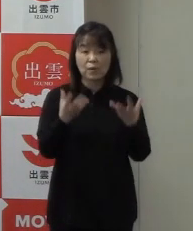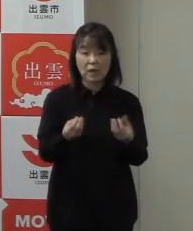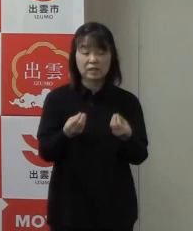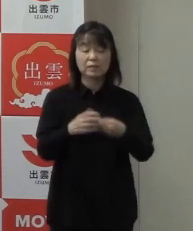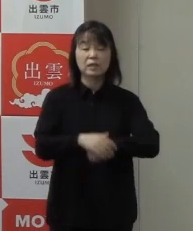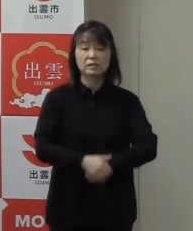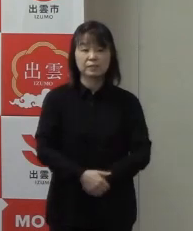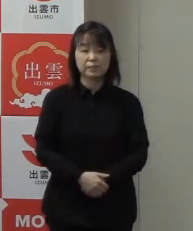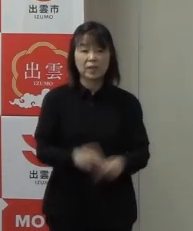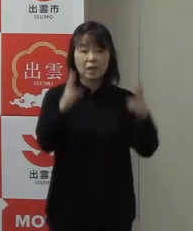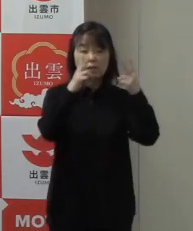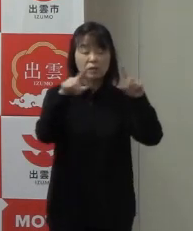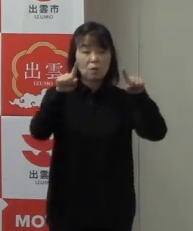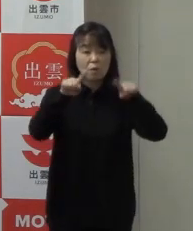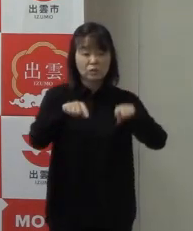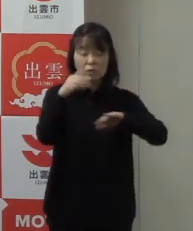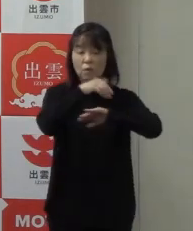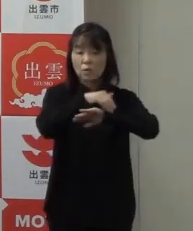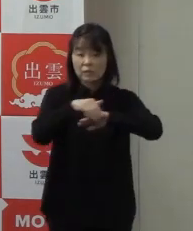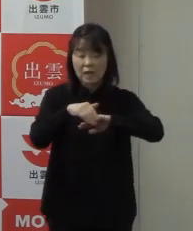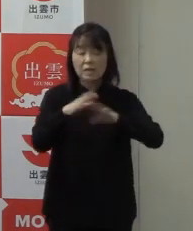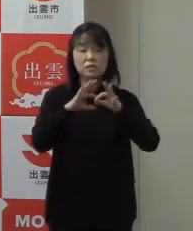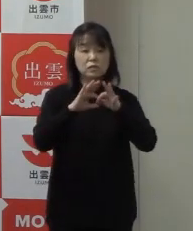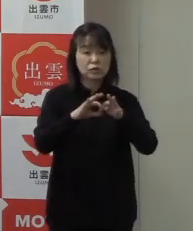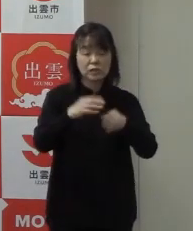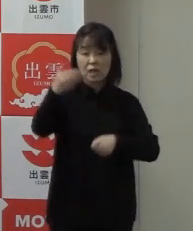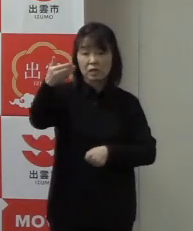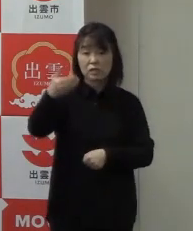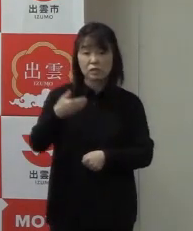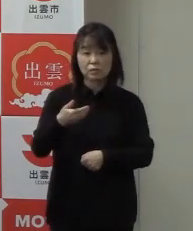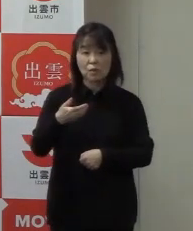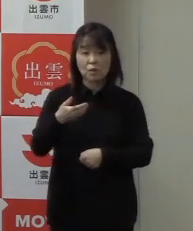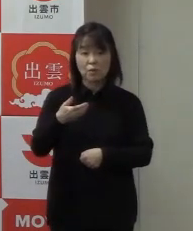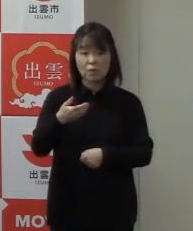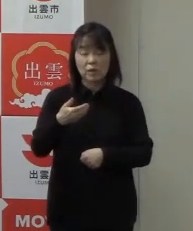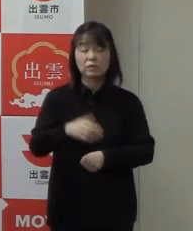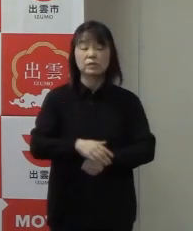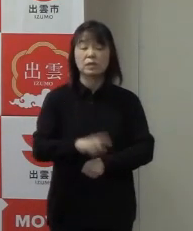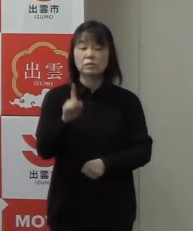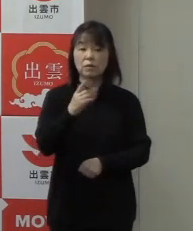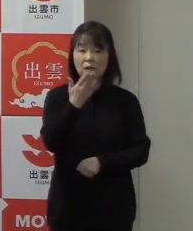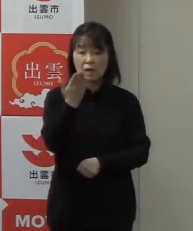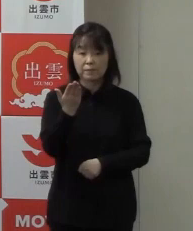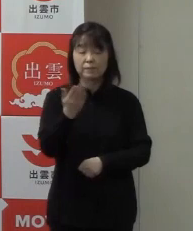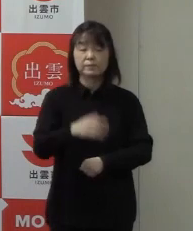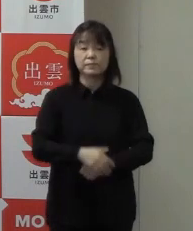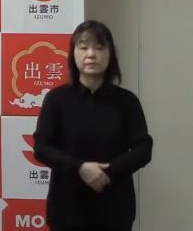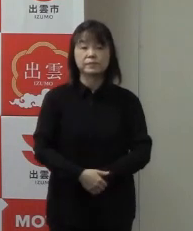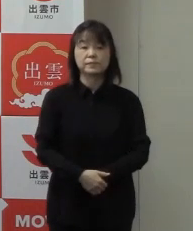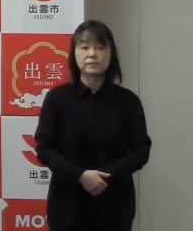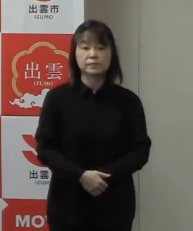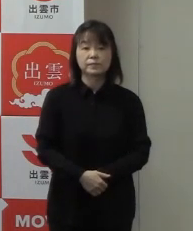それでは行事予定につきまして、質問ございましたらお願いしたいと思いますが、いかがでしょうか。